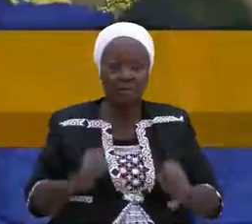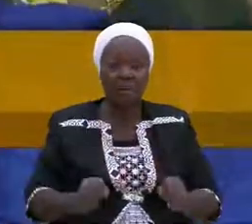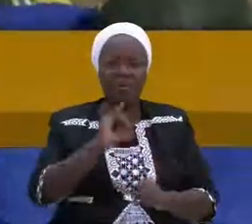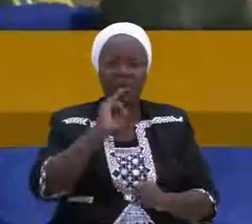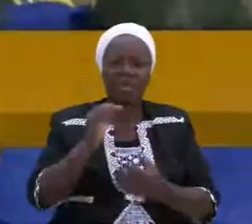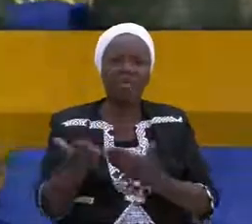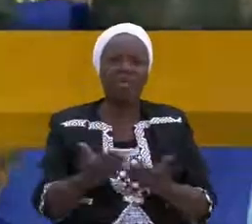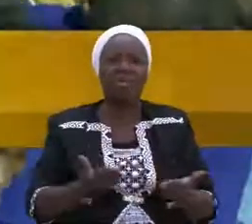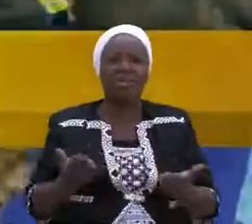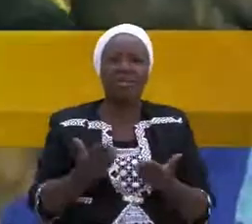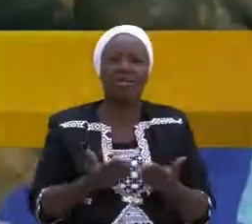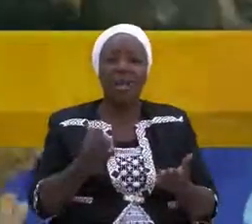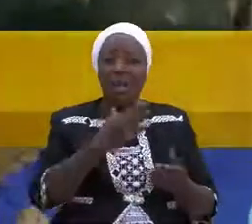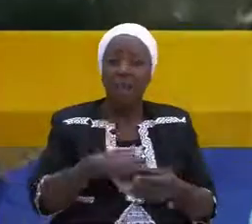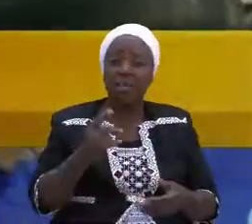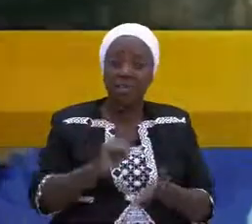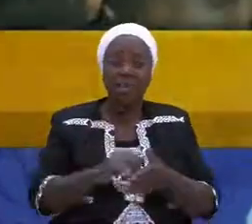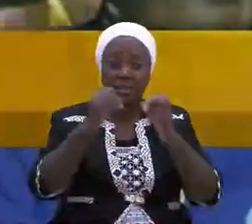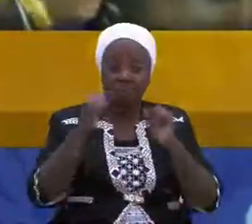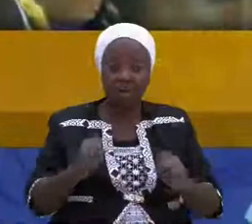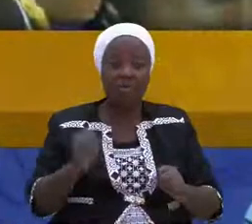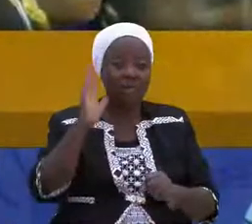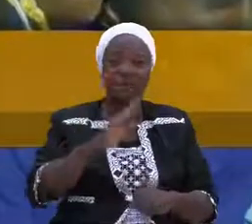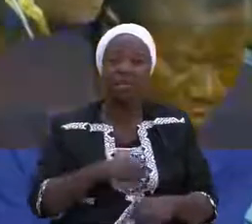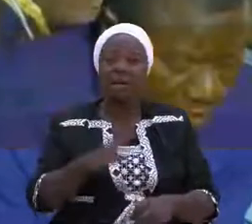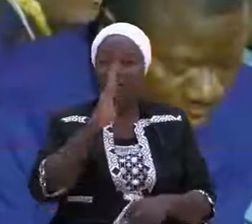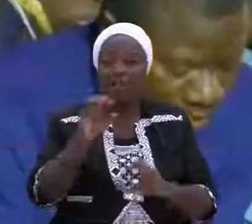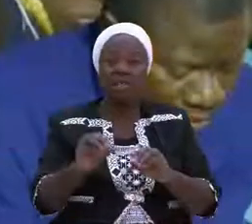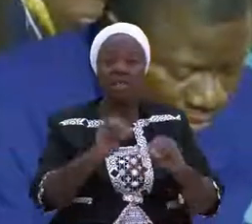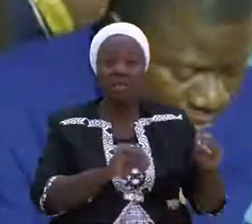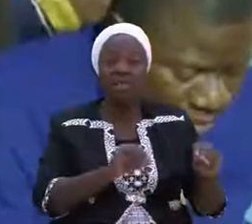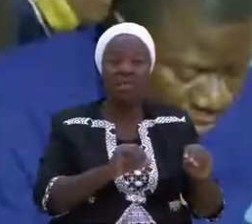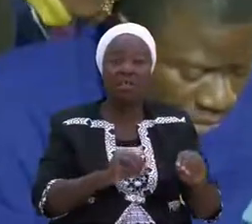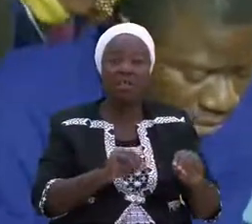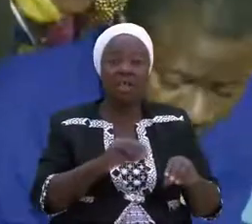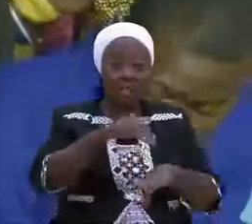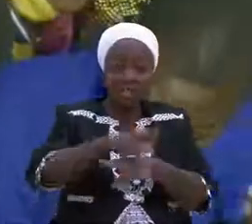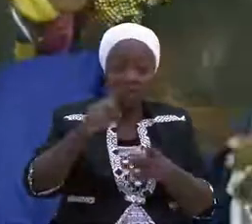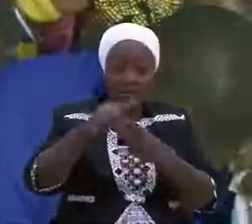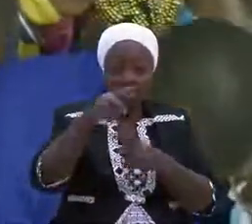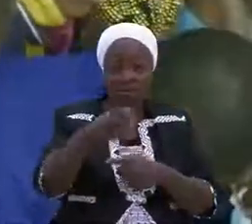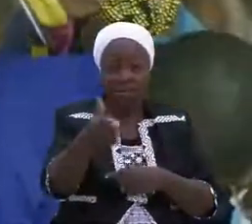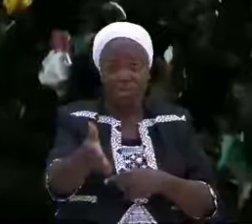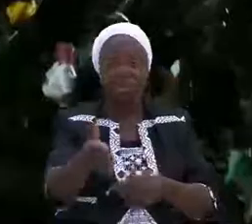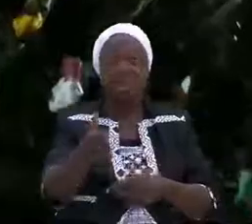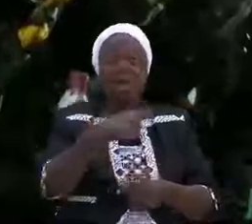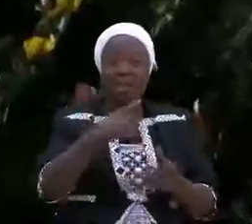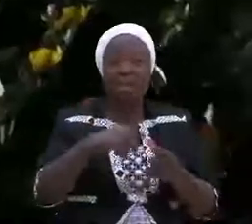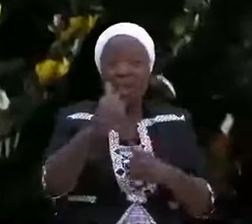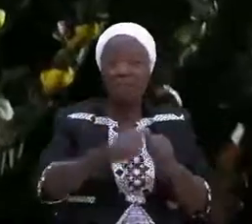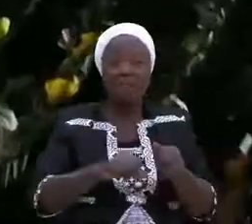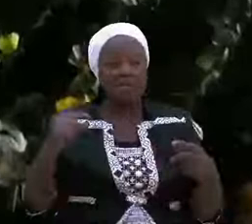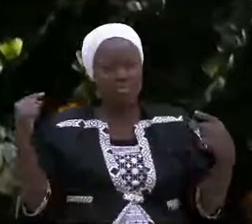puissance est là et cette puissance sera envoyée ici vers toi. Tout mal,